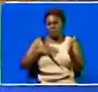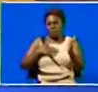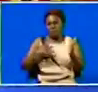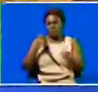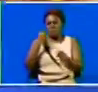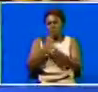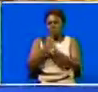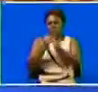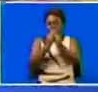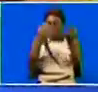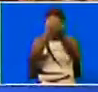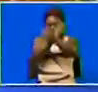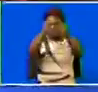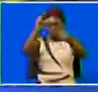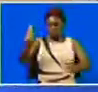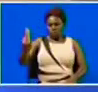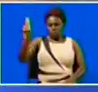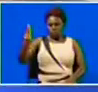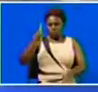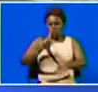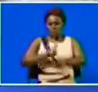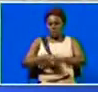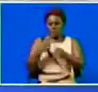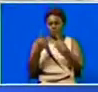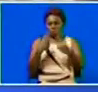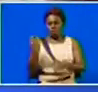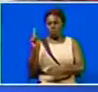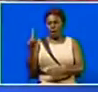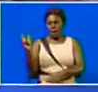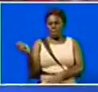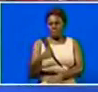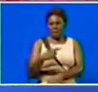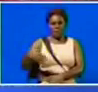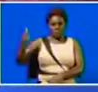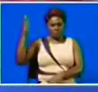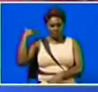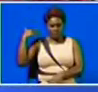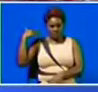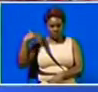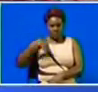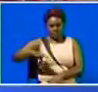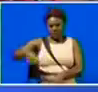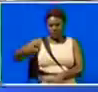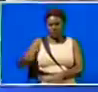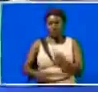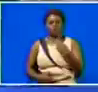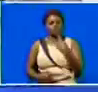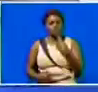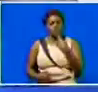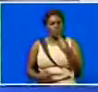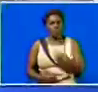pamoja. Rais Uhuru Kenyatta akizungumza mwezi mmoja uliopita katika eneo la Ngamia 8 kaunti ya Turkana.